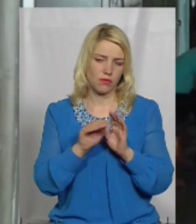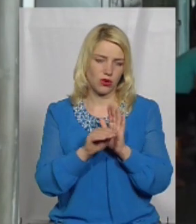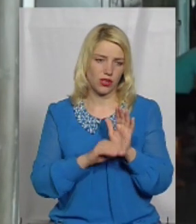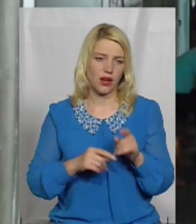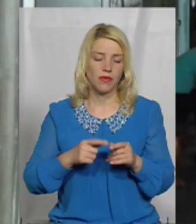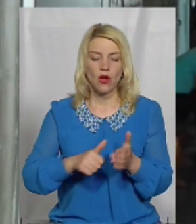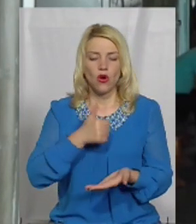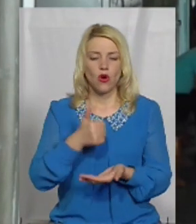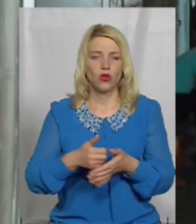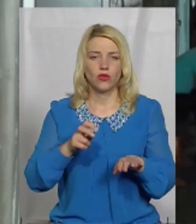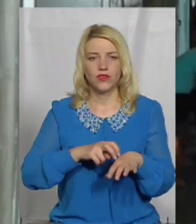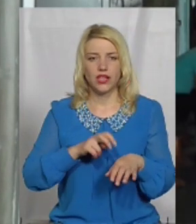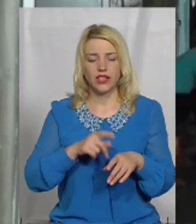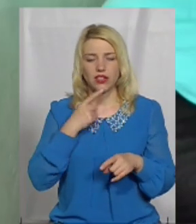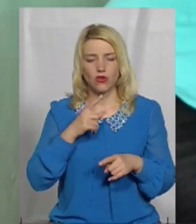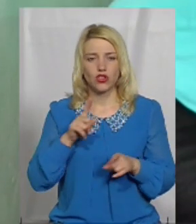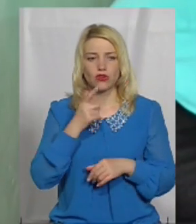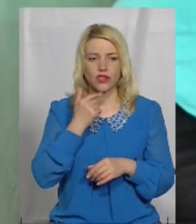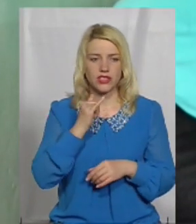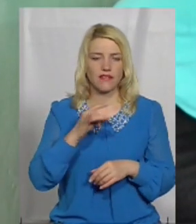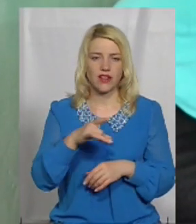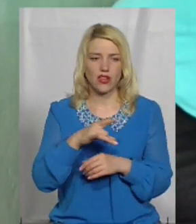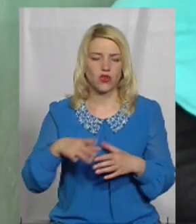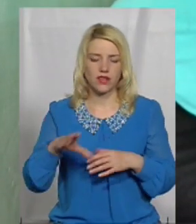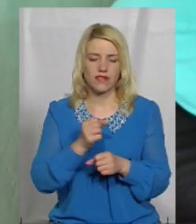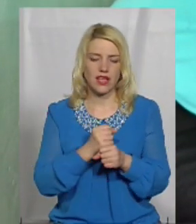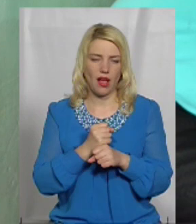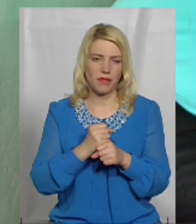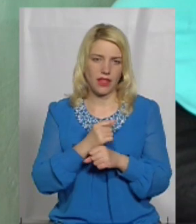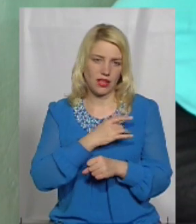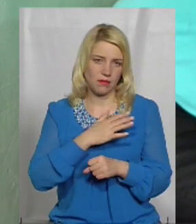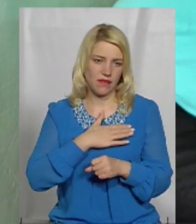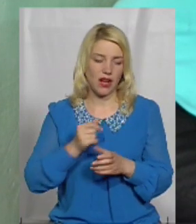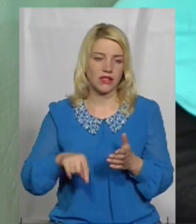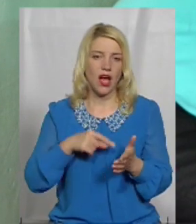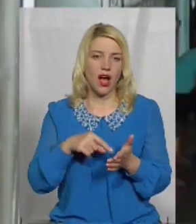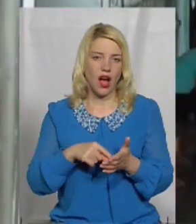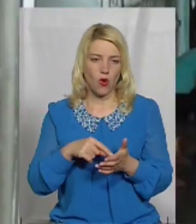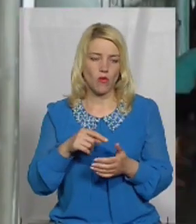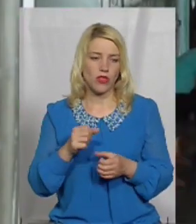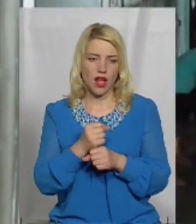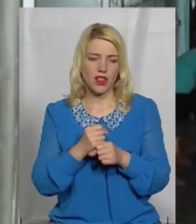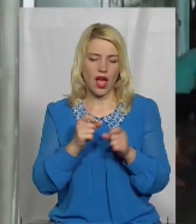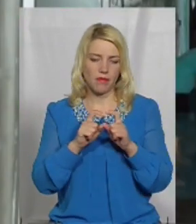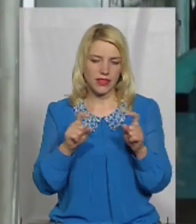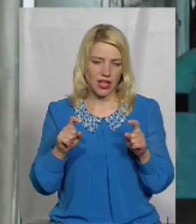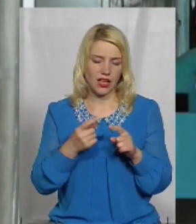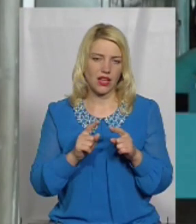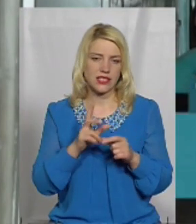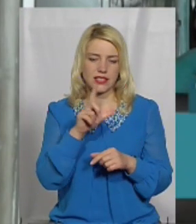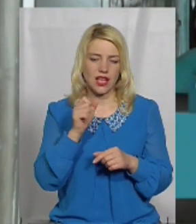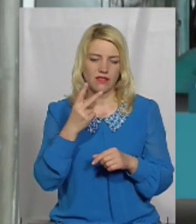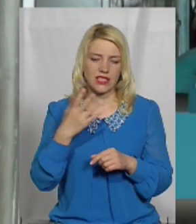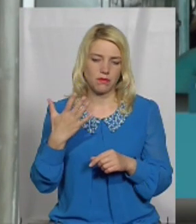Олег Ватажук наголосив, що у Красилові і в районі майже всі аптеки приватні, комунальна за 25 кілометрів. Антонінська аптека